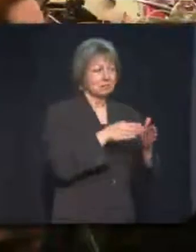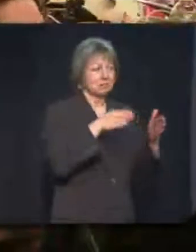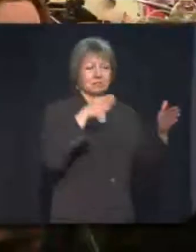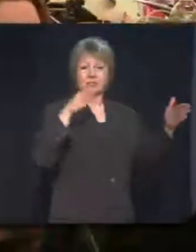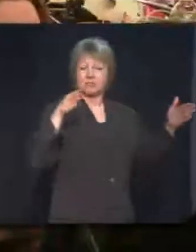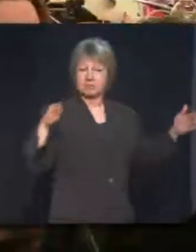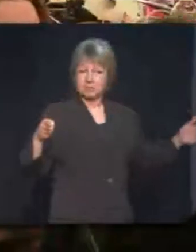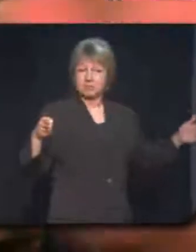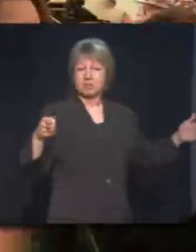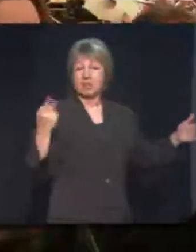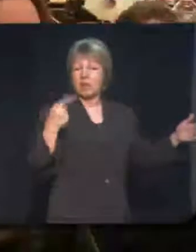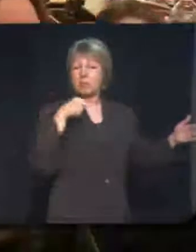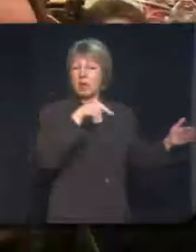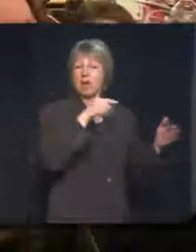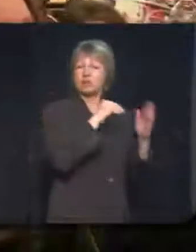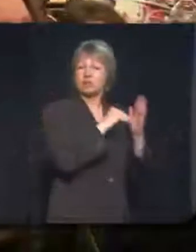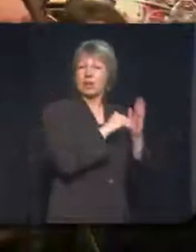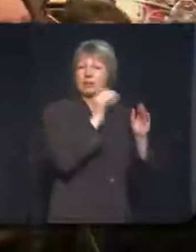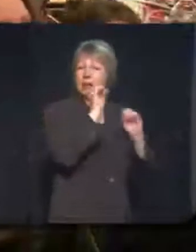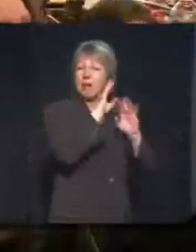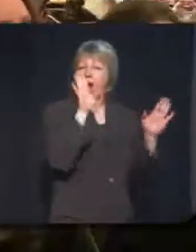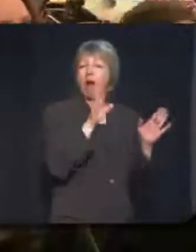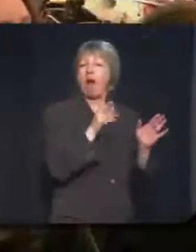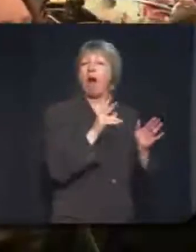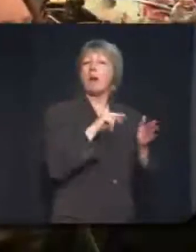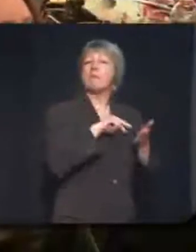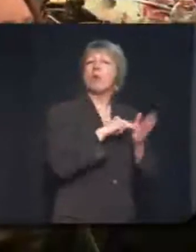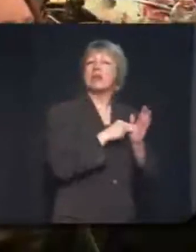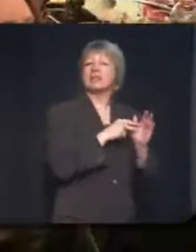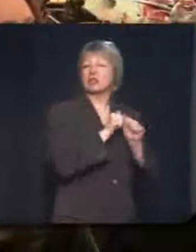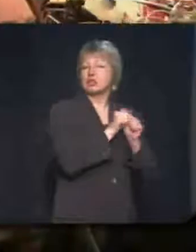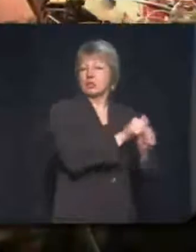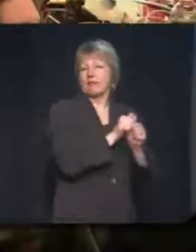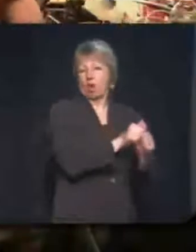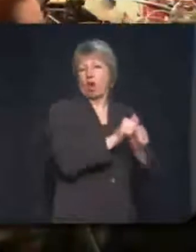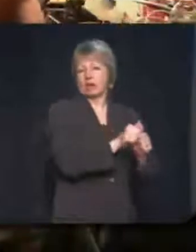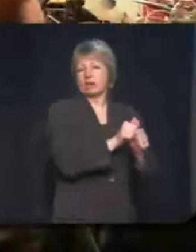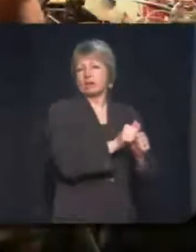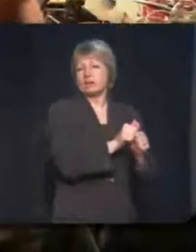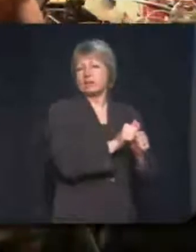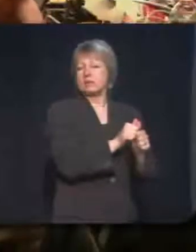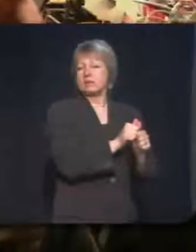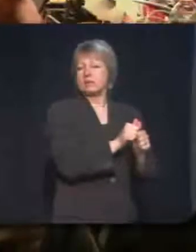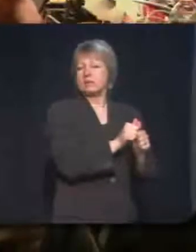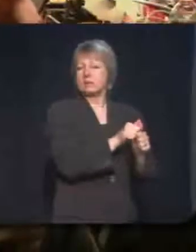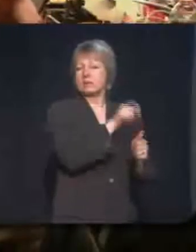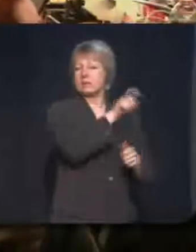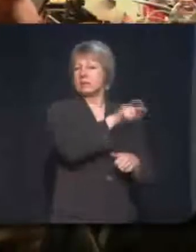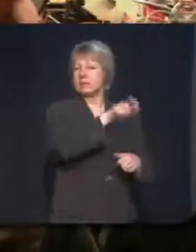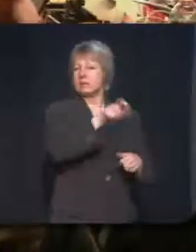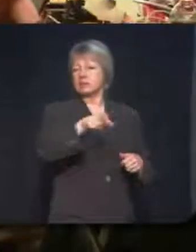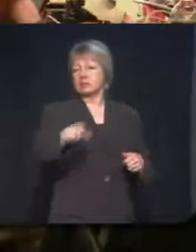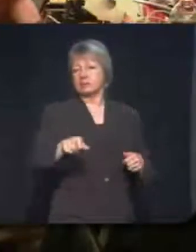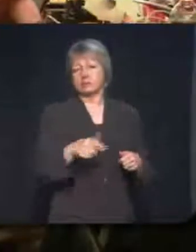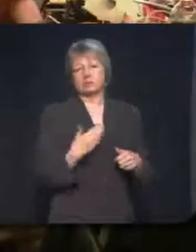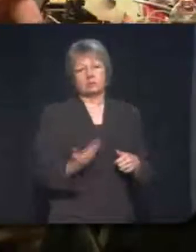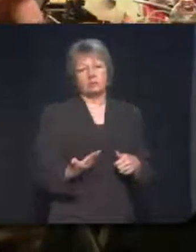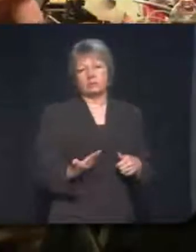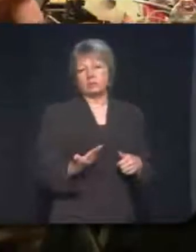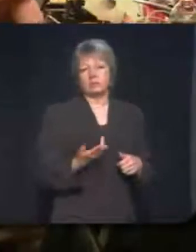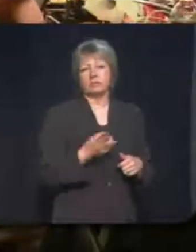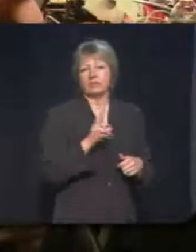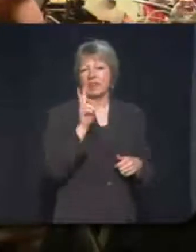im Grundgesetz steht klipp und klar politisch Verfolgte genießen Asylrecht und es äh und wer aus